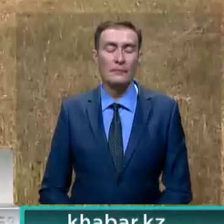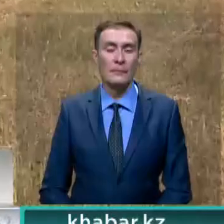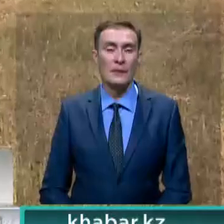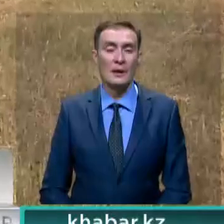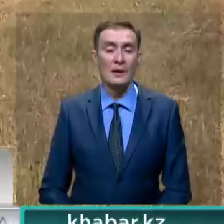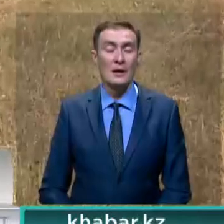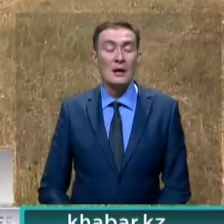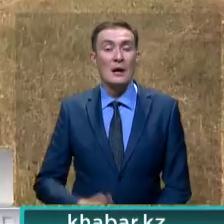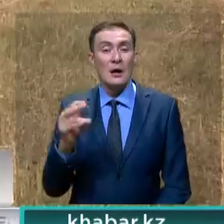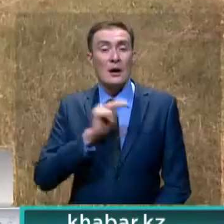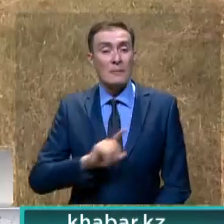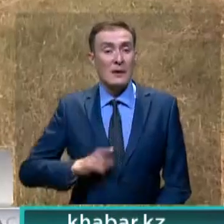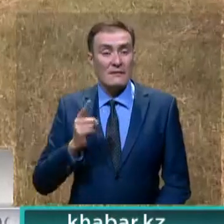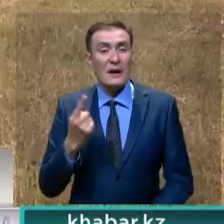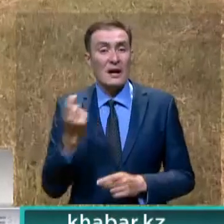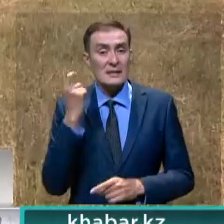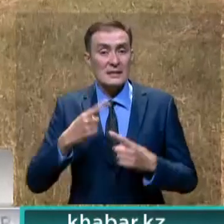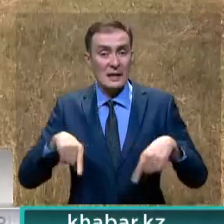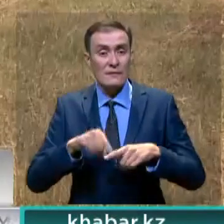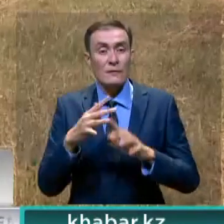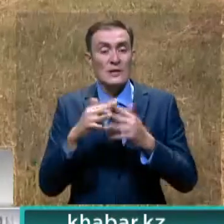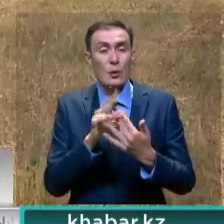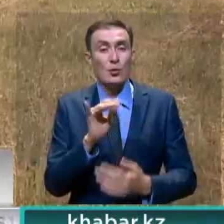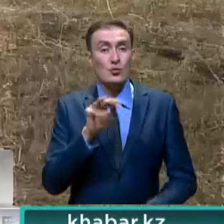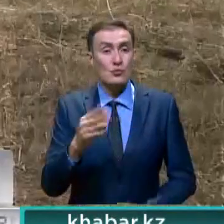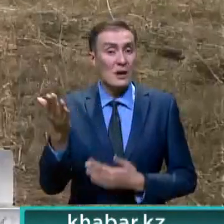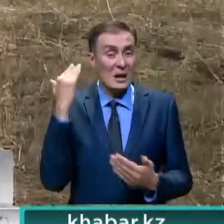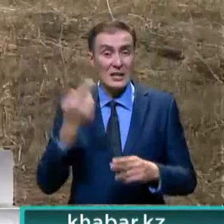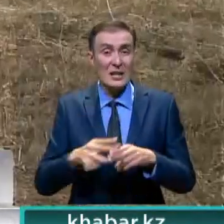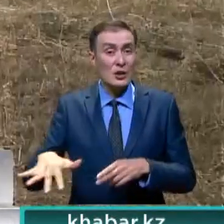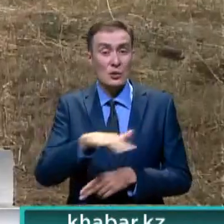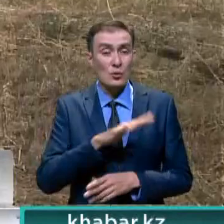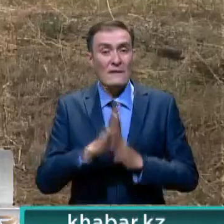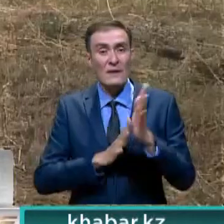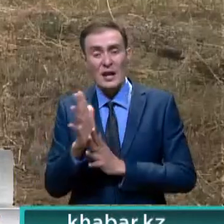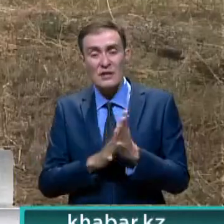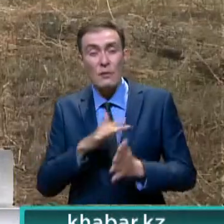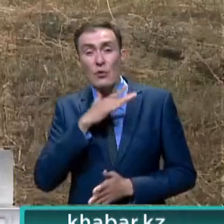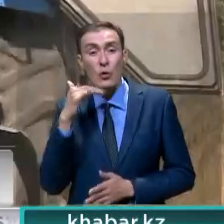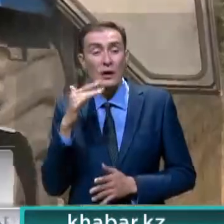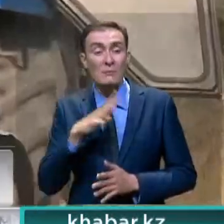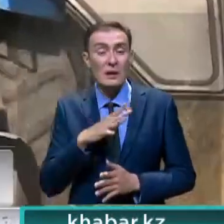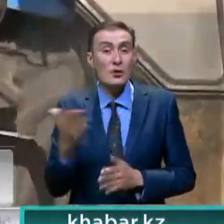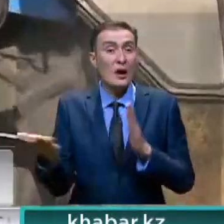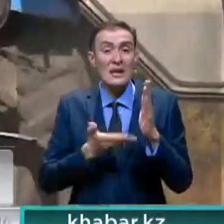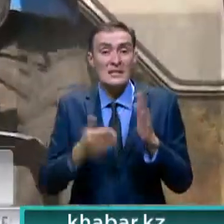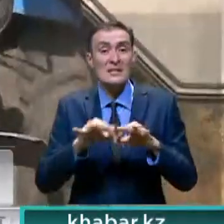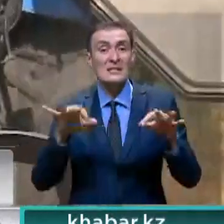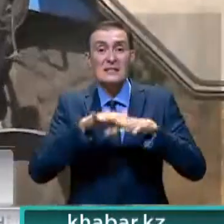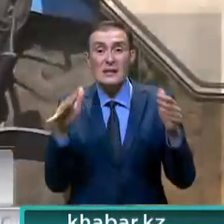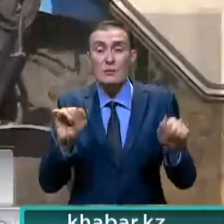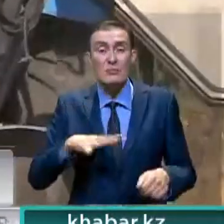Кали Рамазанов, механизатор в одном из хозяйств Курчума, признается, раньше на этой территории выращивали столько люцерны, что косить сено можно